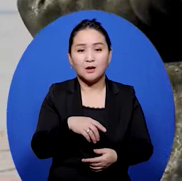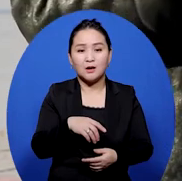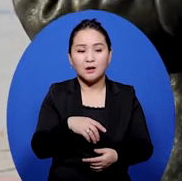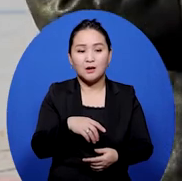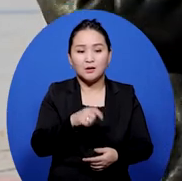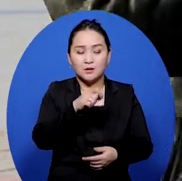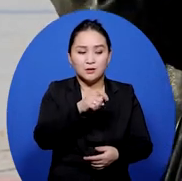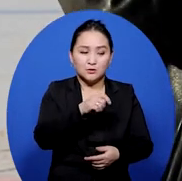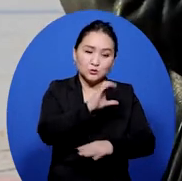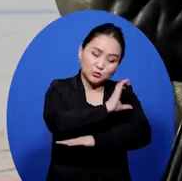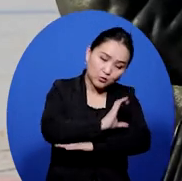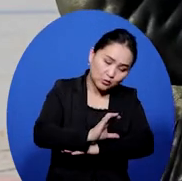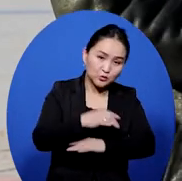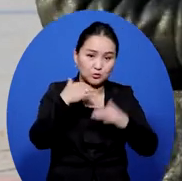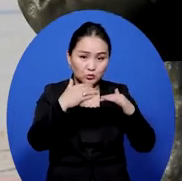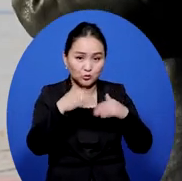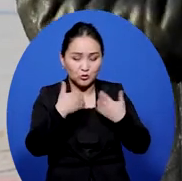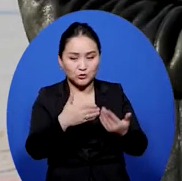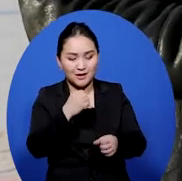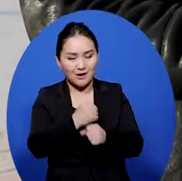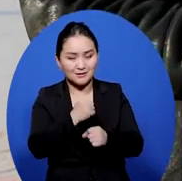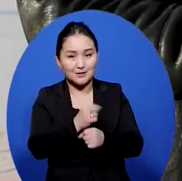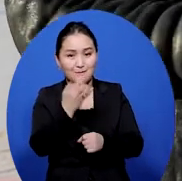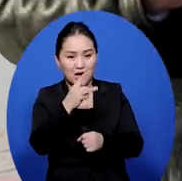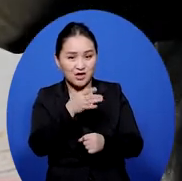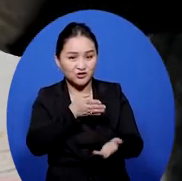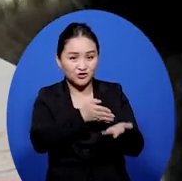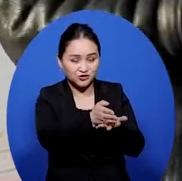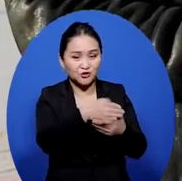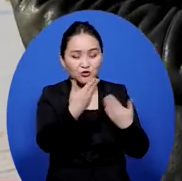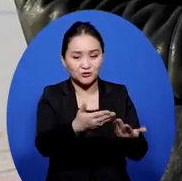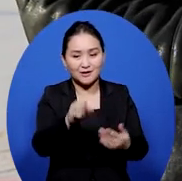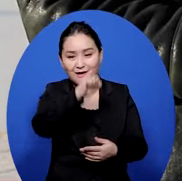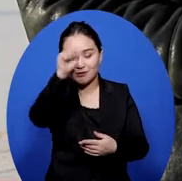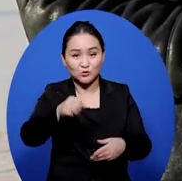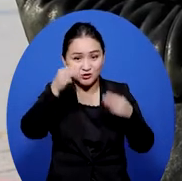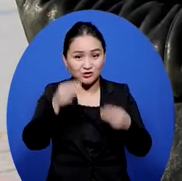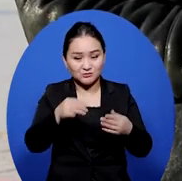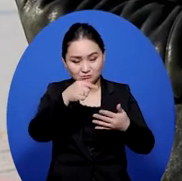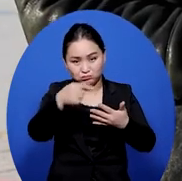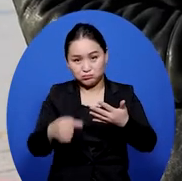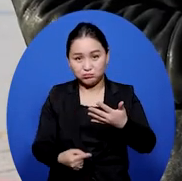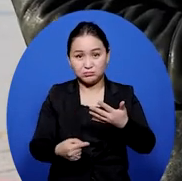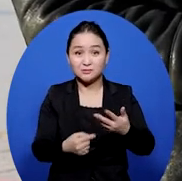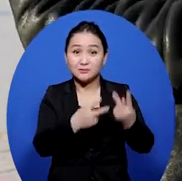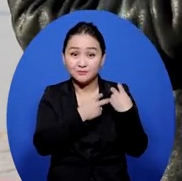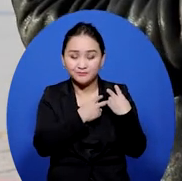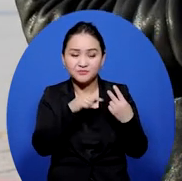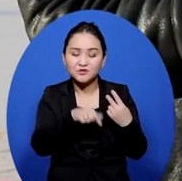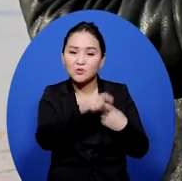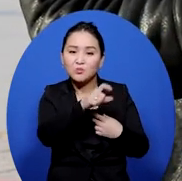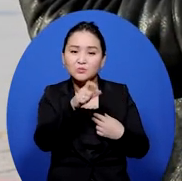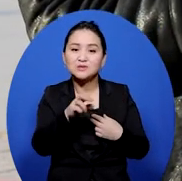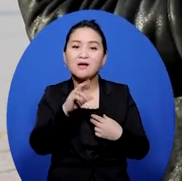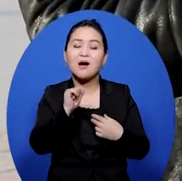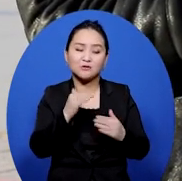маань бусдад одоо сургалт зөвлөгөө өгдөг, ажлын байрны чиг баримжаа олгодог, асуудлыг нь шийддэг ийм одоо ажил үүргийг гүйцэтгэдэг гэдэг. Энэ